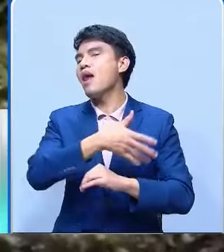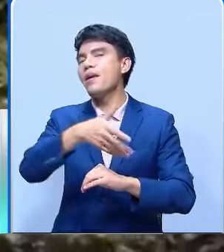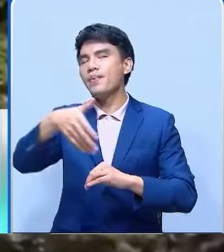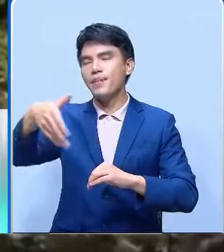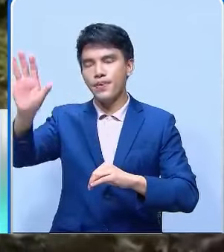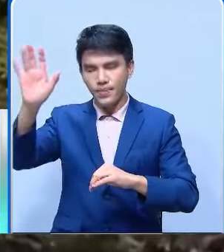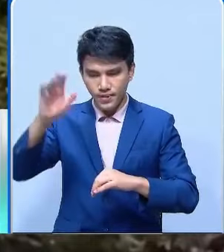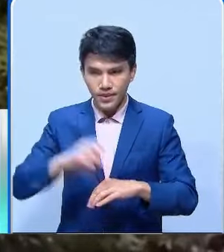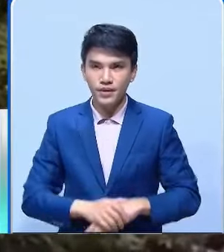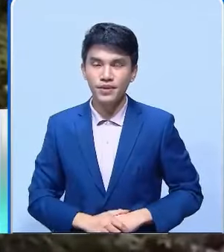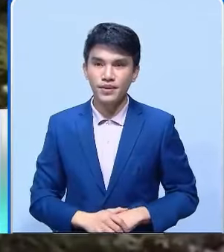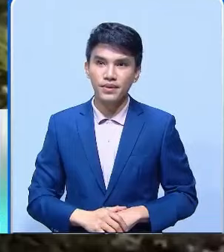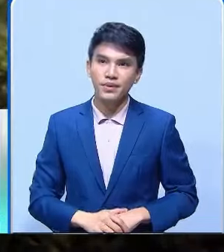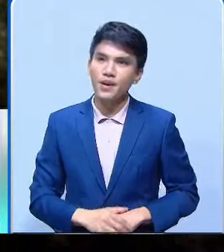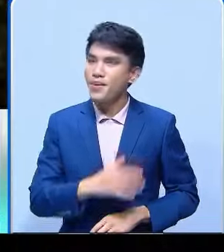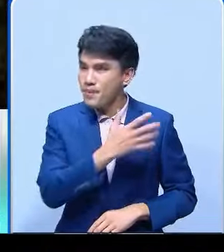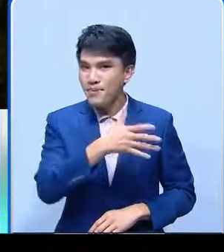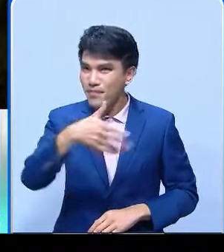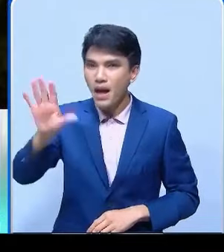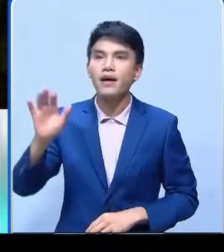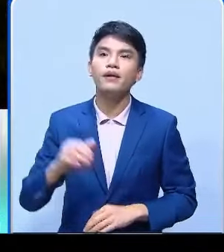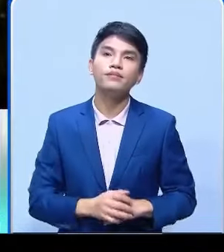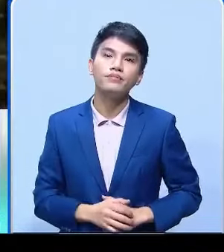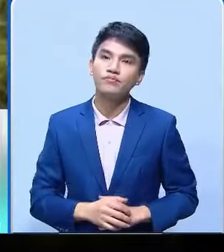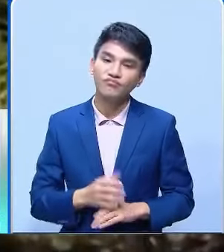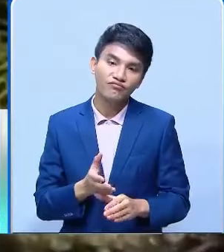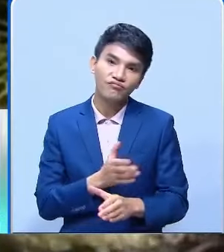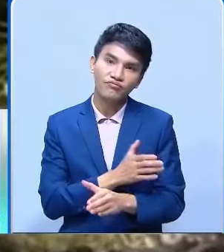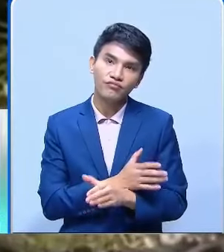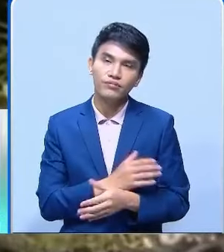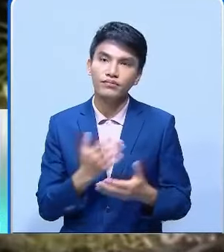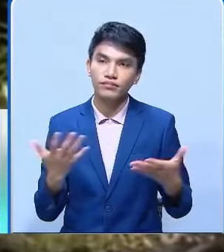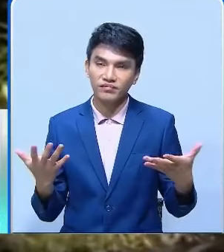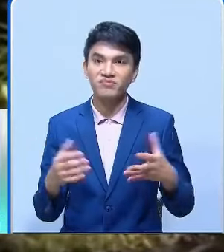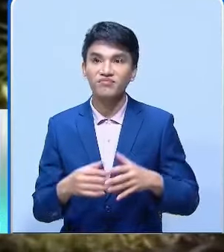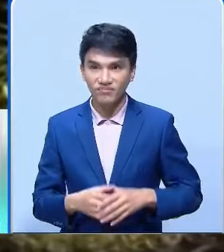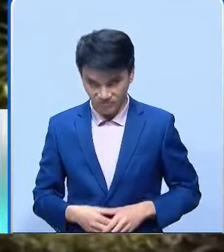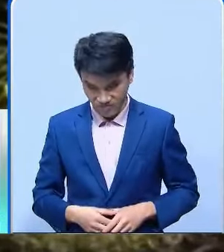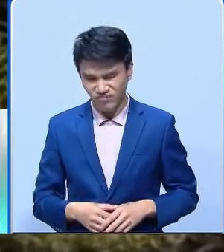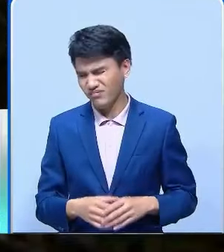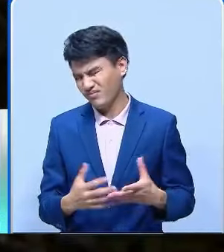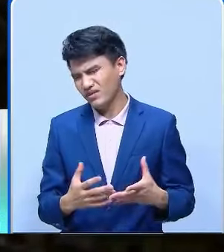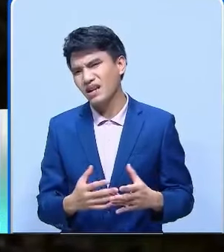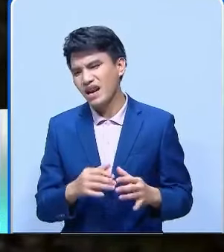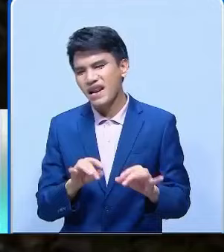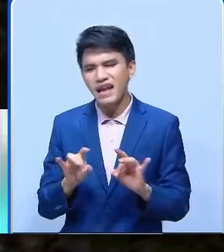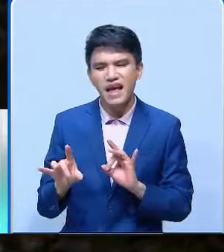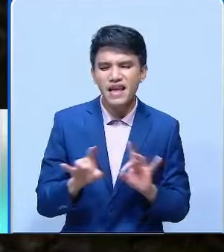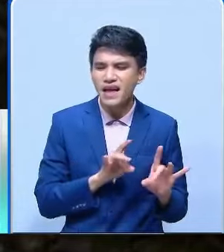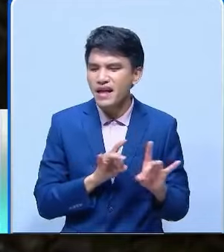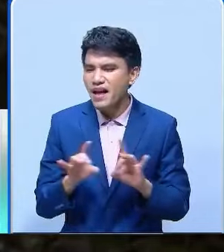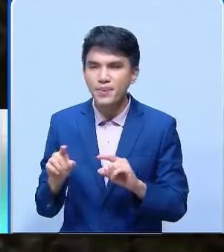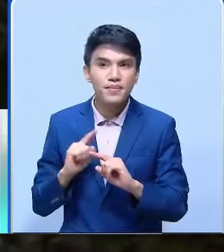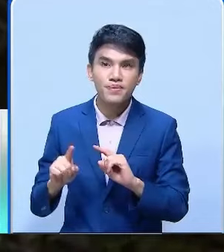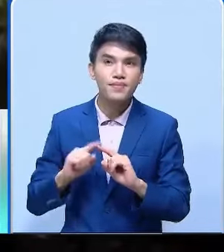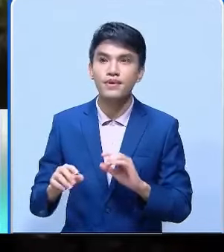องกลับเข้าไปในป่าไป เออไป เออแล้วพลายหงทองก่อนหน้านี้หลอกล่อเจ้าหน้าที่ไงให้ไขว้เขวหยอกล้อเดินไปขวาที